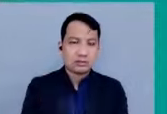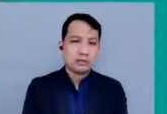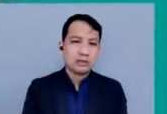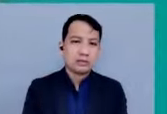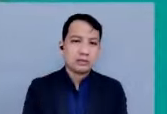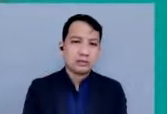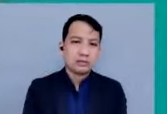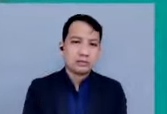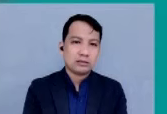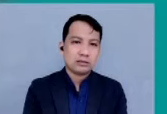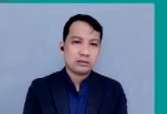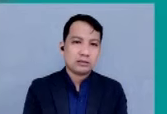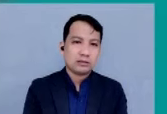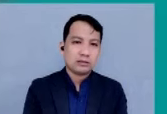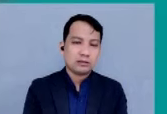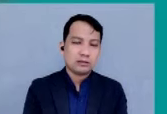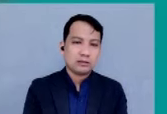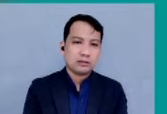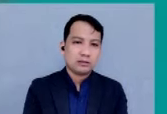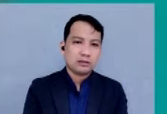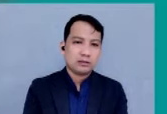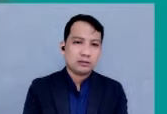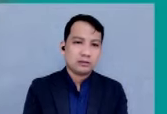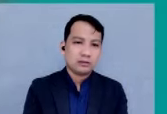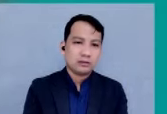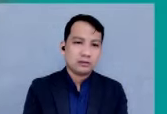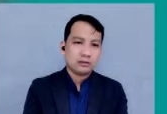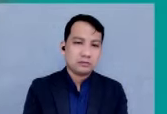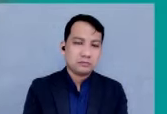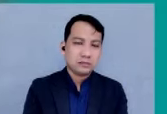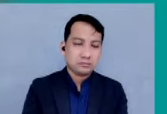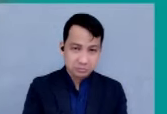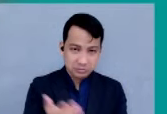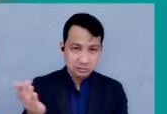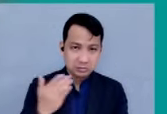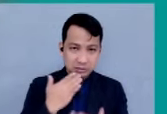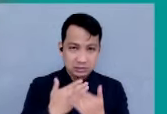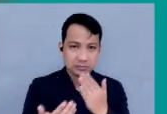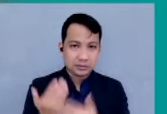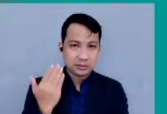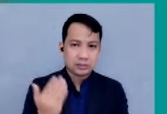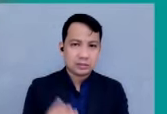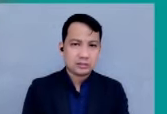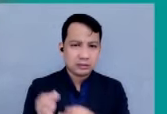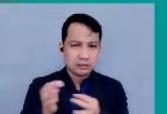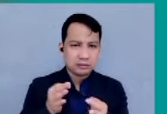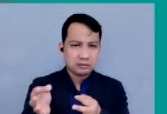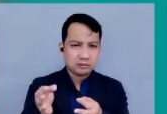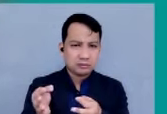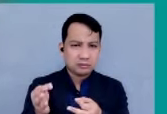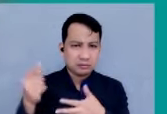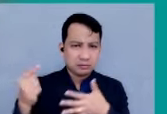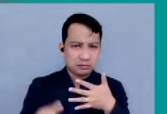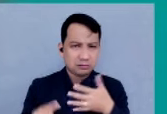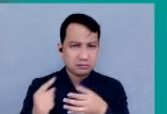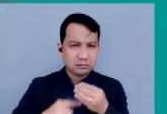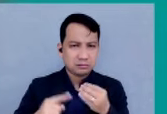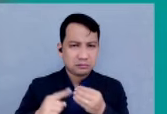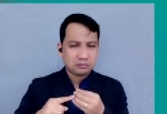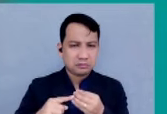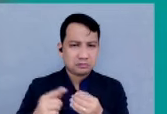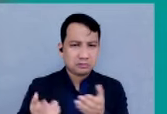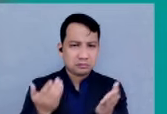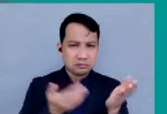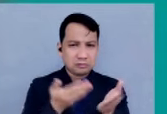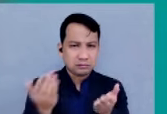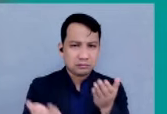Magandang umaga po sa inyo, Ms. Ruth, at sa ating mga viewers. Bigyan po kami ng detalye tungkol dito sa mga isasampan niyong kaso.